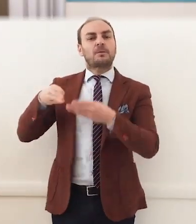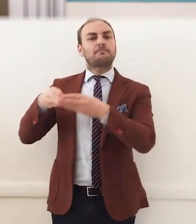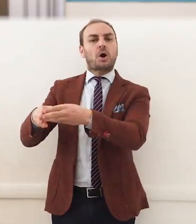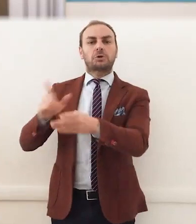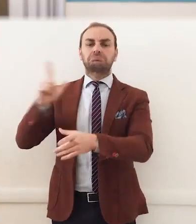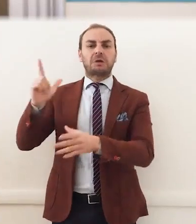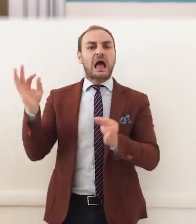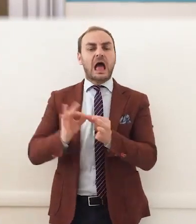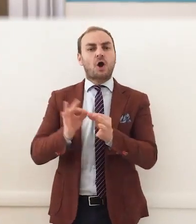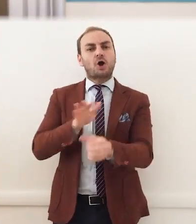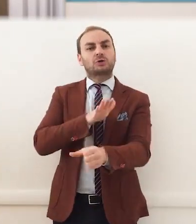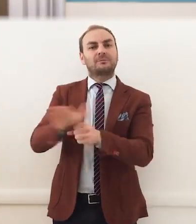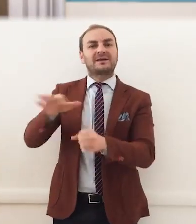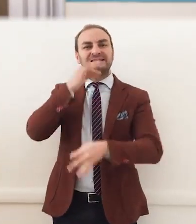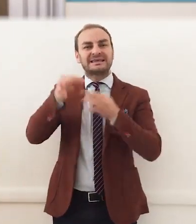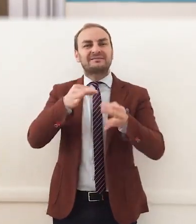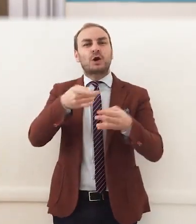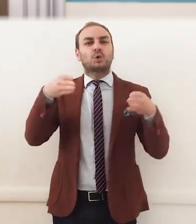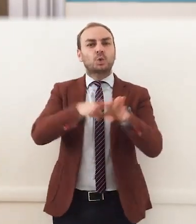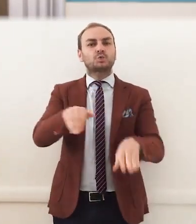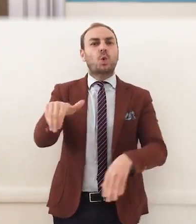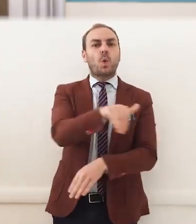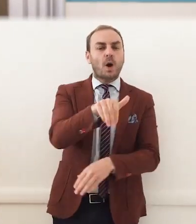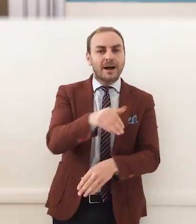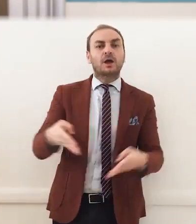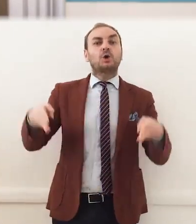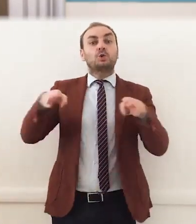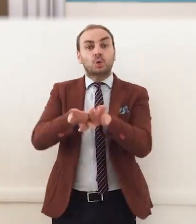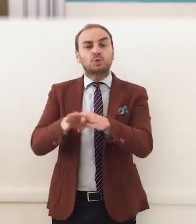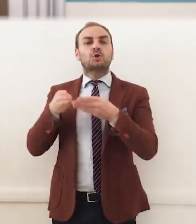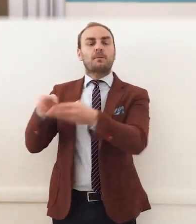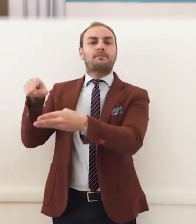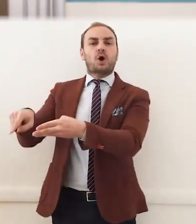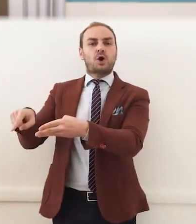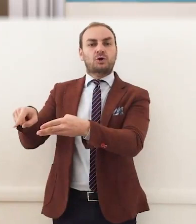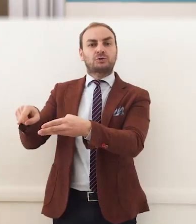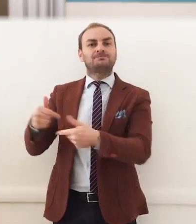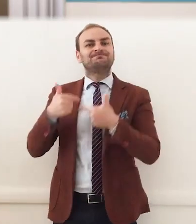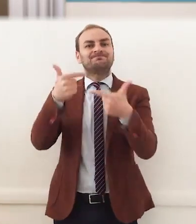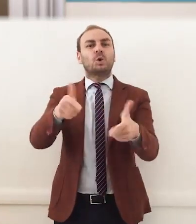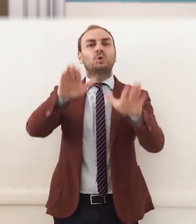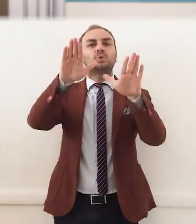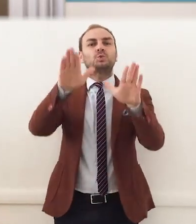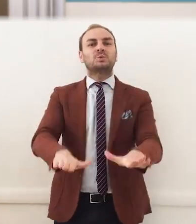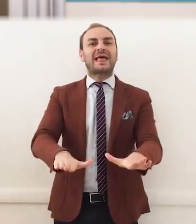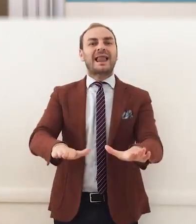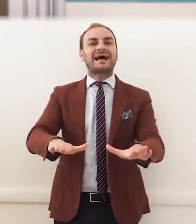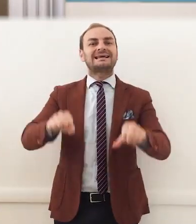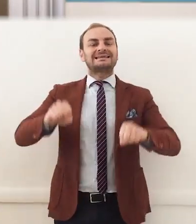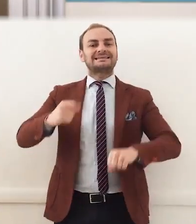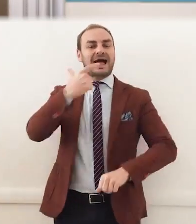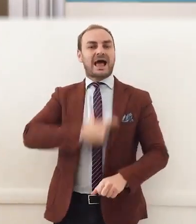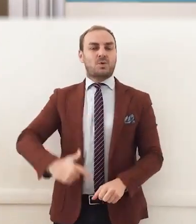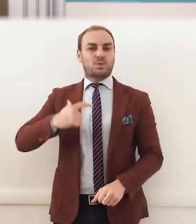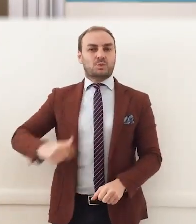la mia ordinanza di qualche giorno fa e soprattutto è una decisione che va a tutela della salute di ognuno